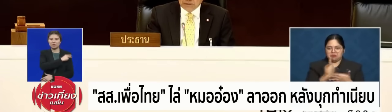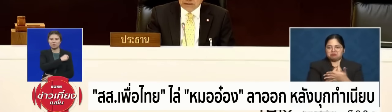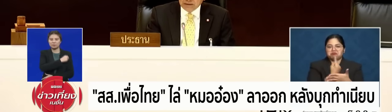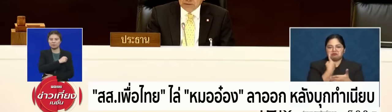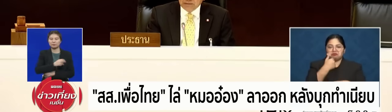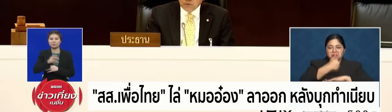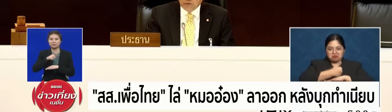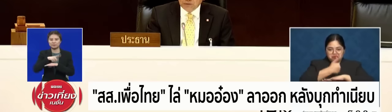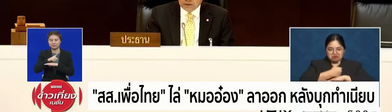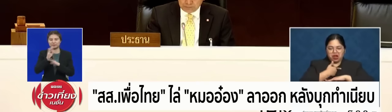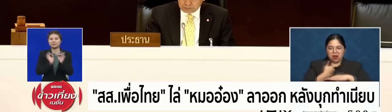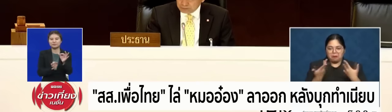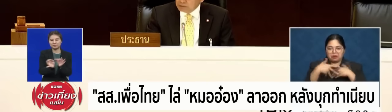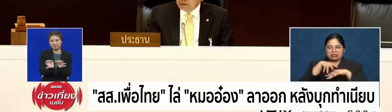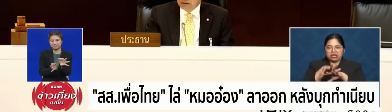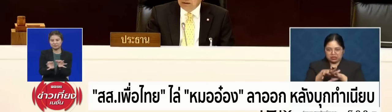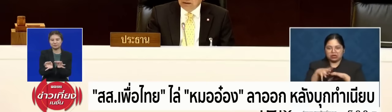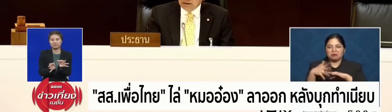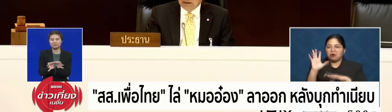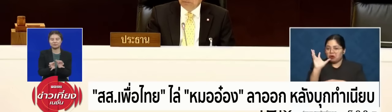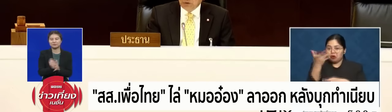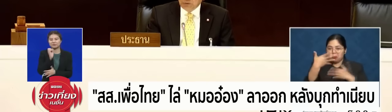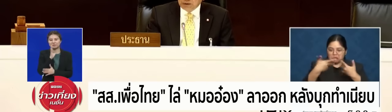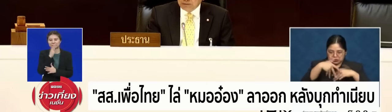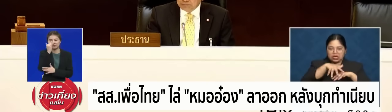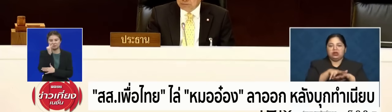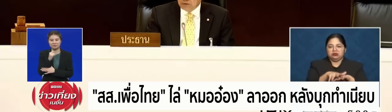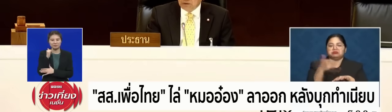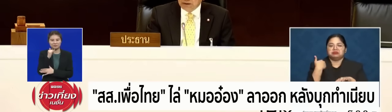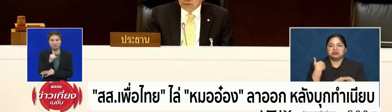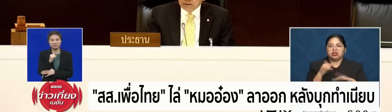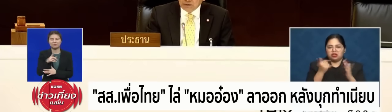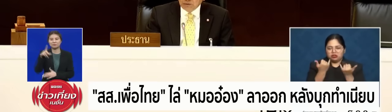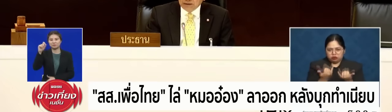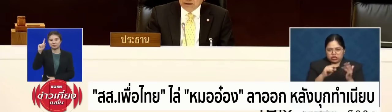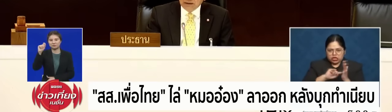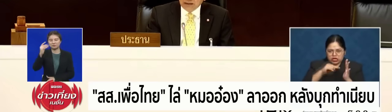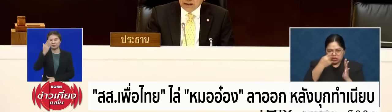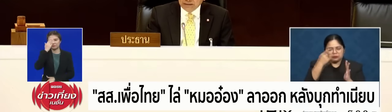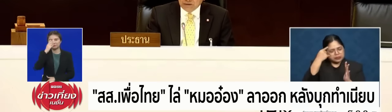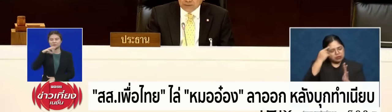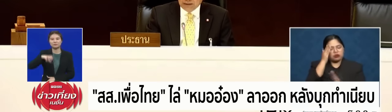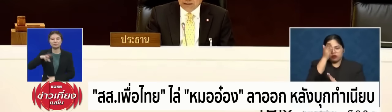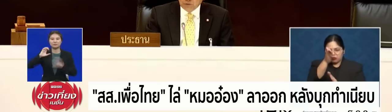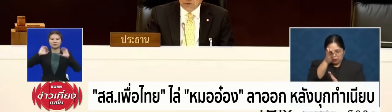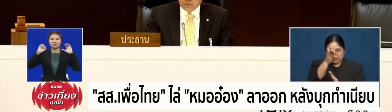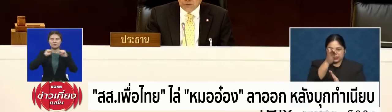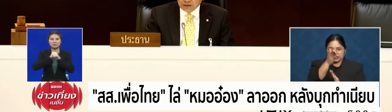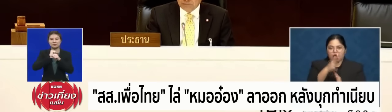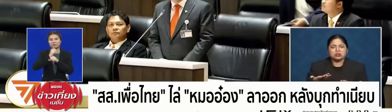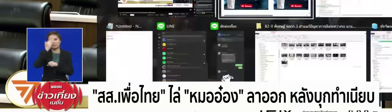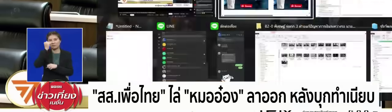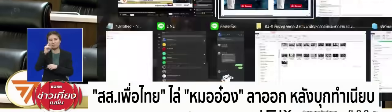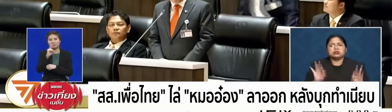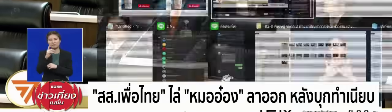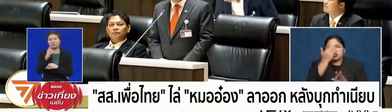เนี่ยก็จะได้มาชี้แจงประเด็นนี้ไงกับที่ประชุมค่ะทีนี้คุณธีรชัยฮะจากก้าวไกลก็ขอลุกขึ้นพูดคุย